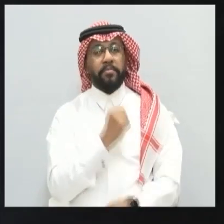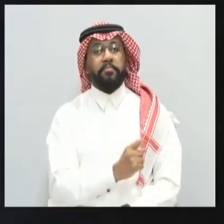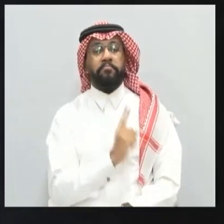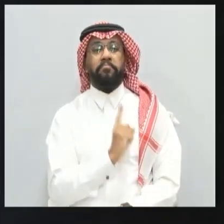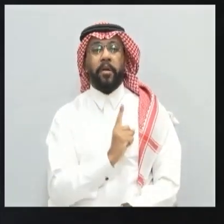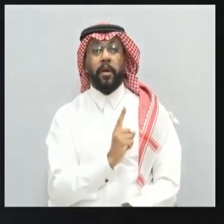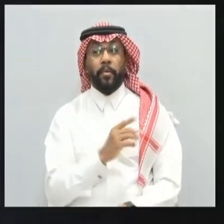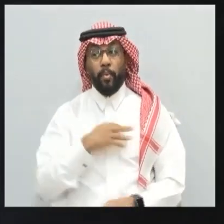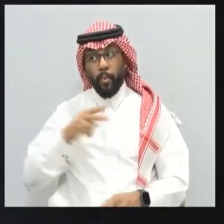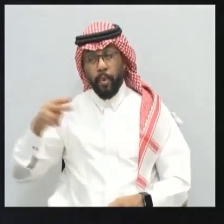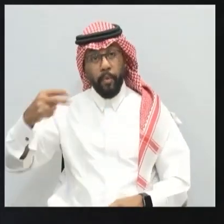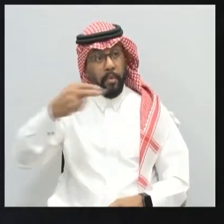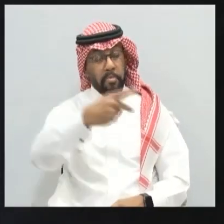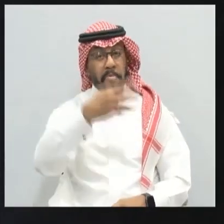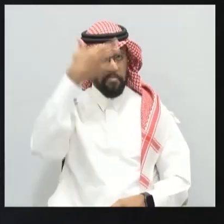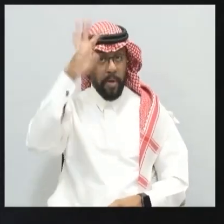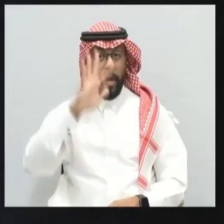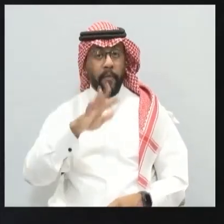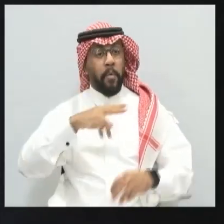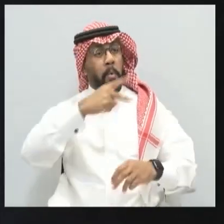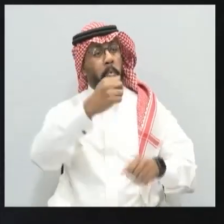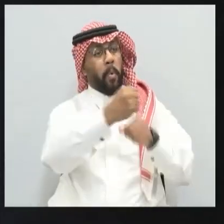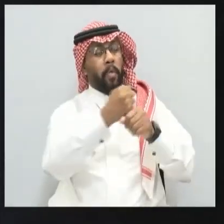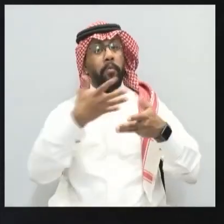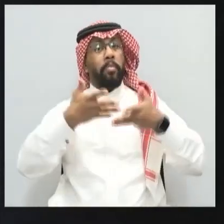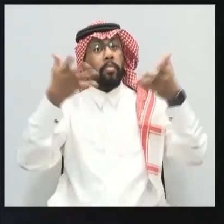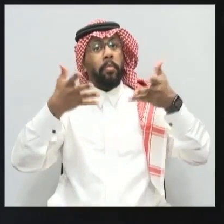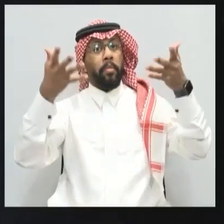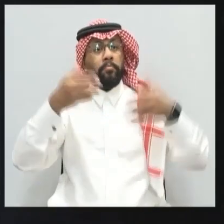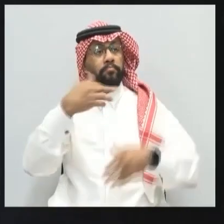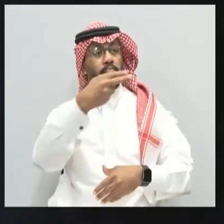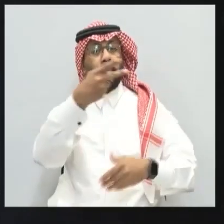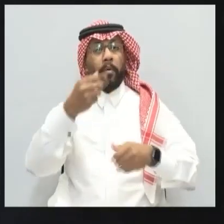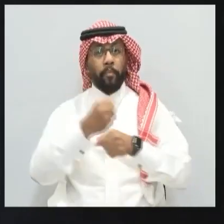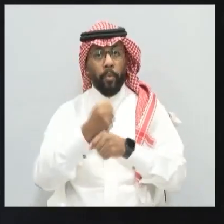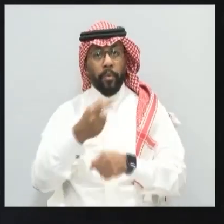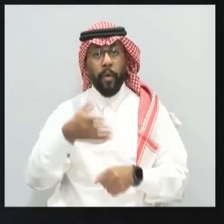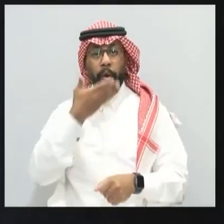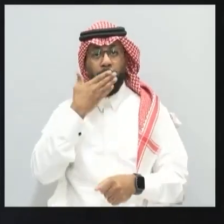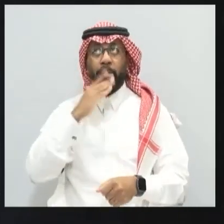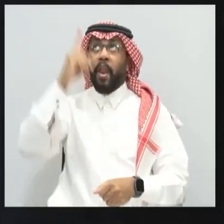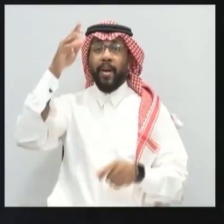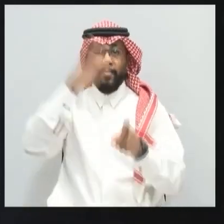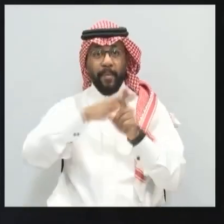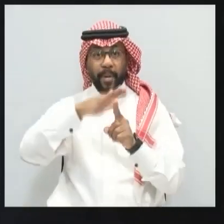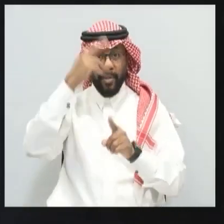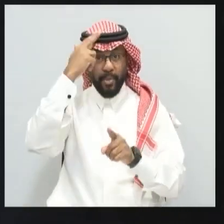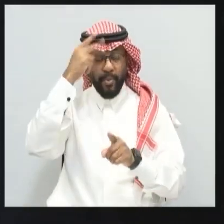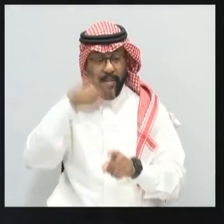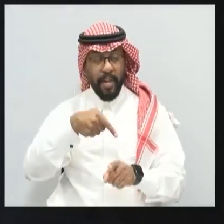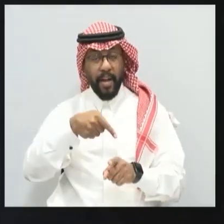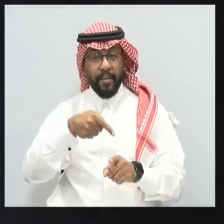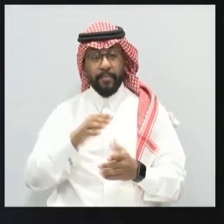على فرص وظيفيه كثيره موجوده في عالم العمل في المملكه العربيه السعوديه خصوصا